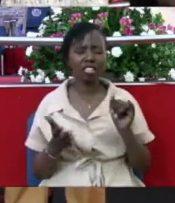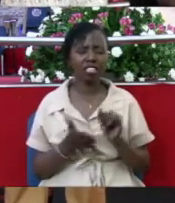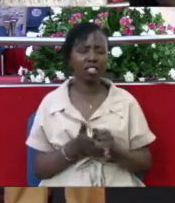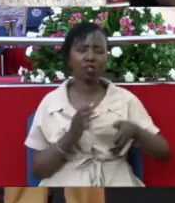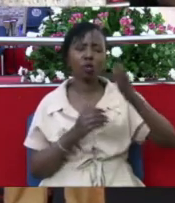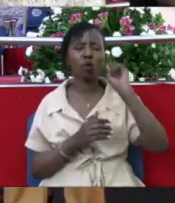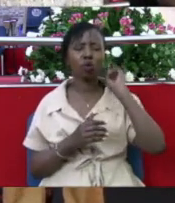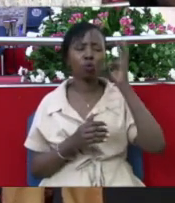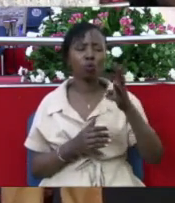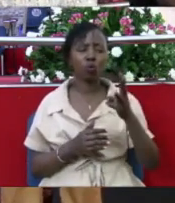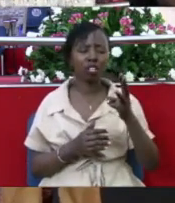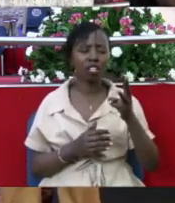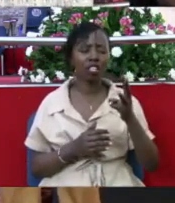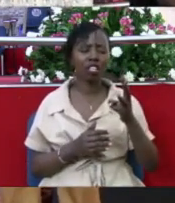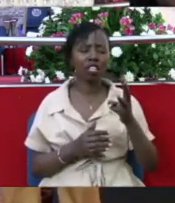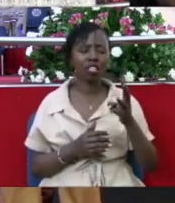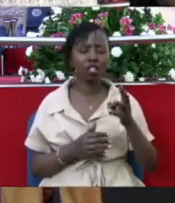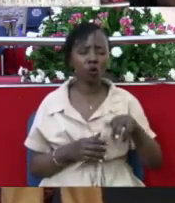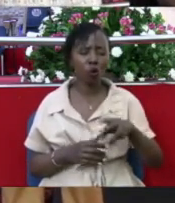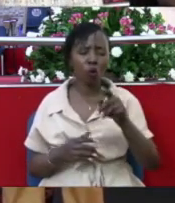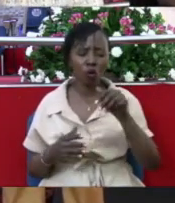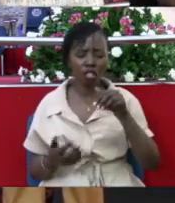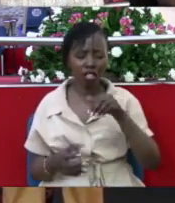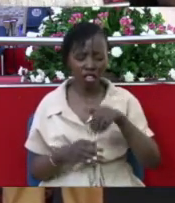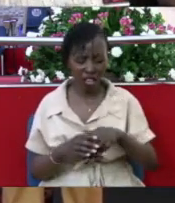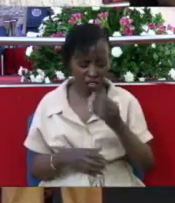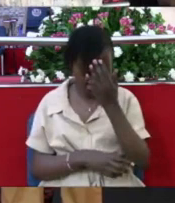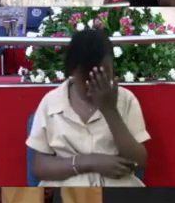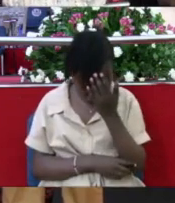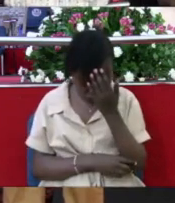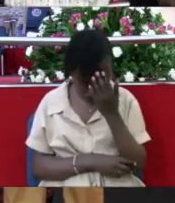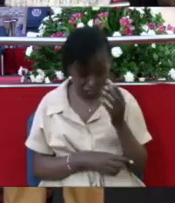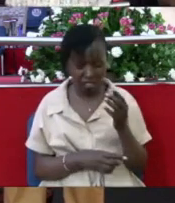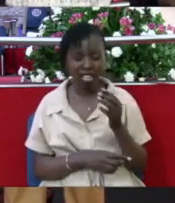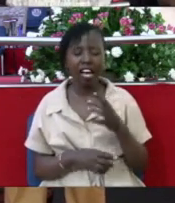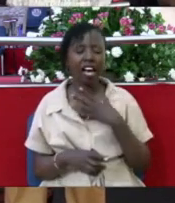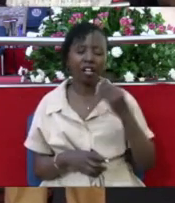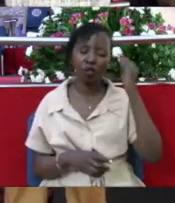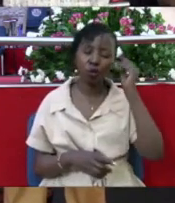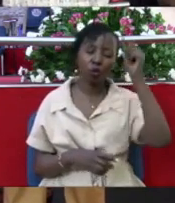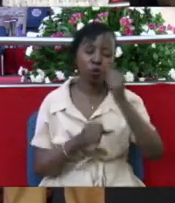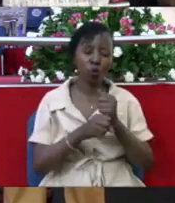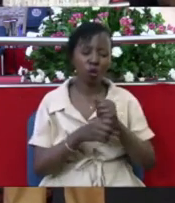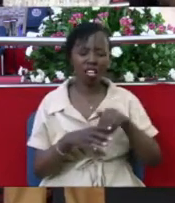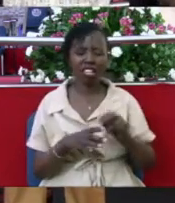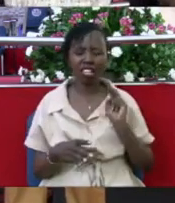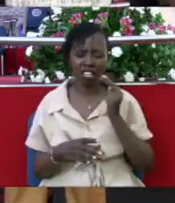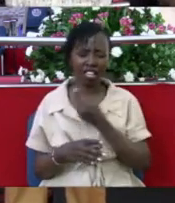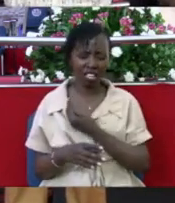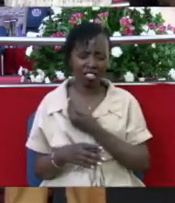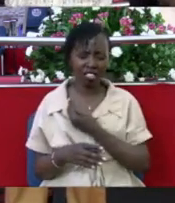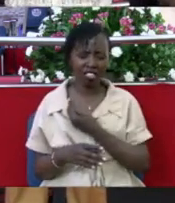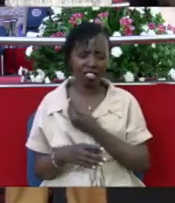tutatembea katika. Knowing it is you. Tukijua ni wewe. Working in us. Ukifanya kazi ndani yetu. And through us. Na kutrua na kupitia kwetu sisi.